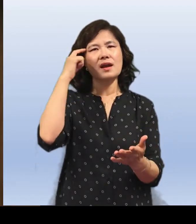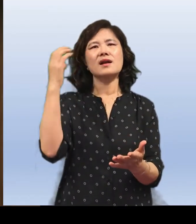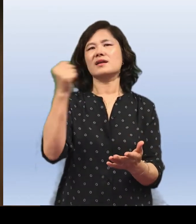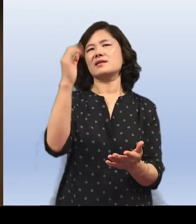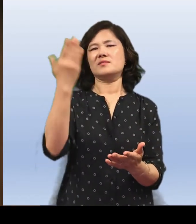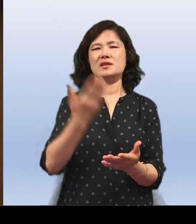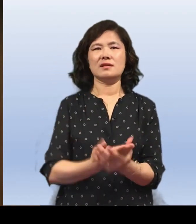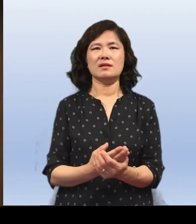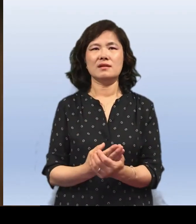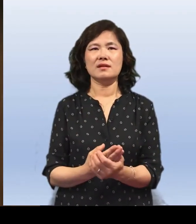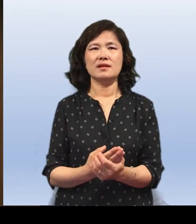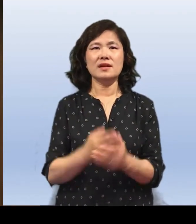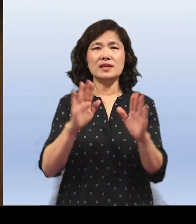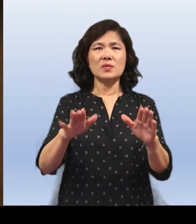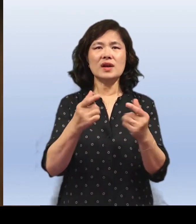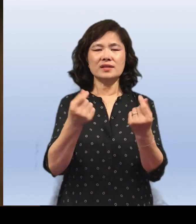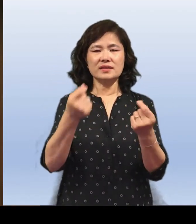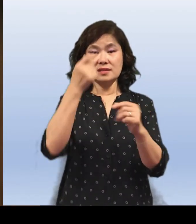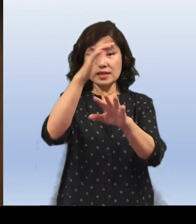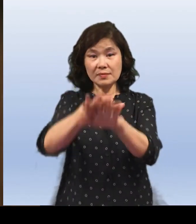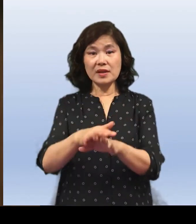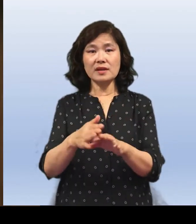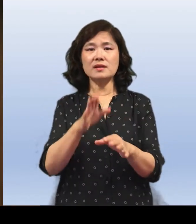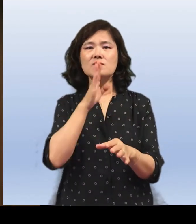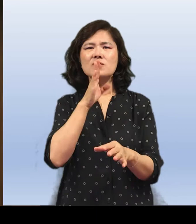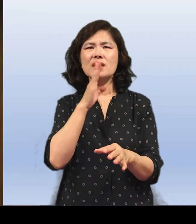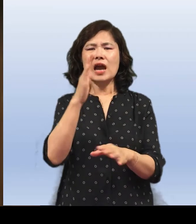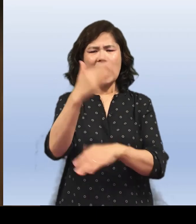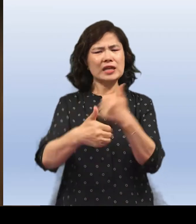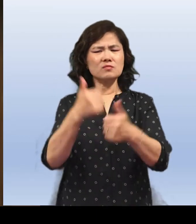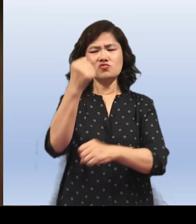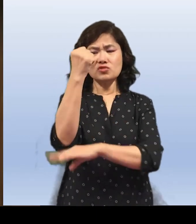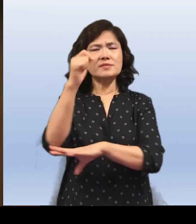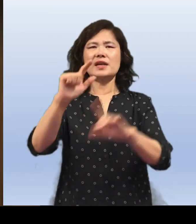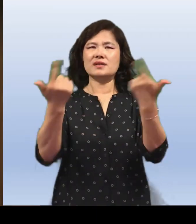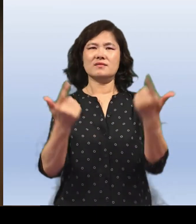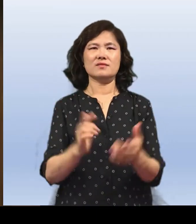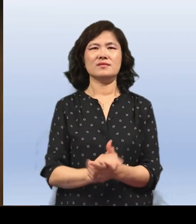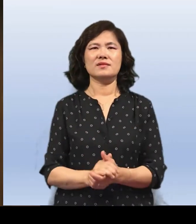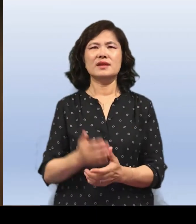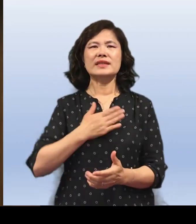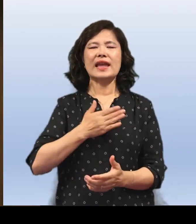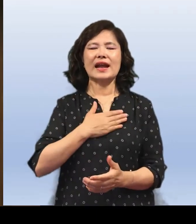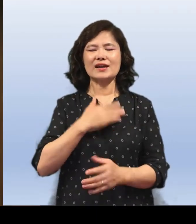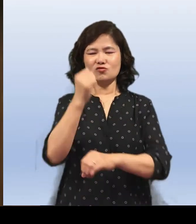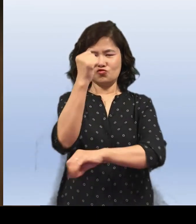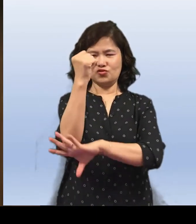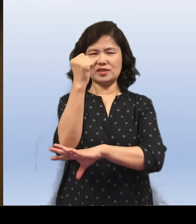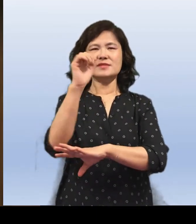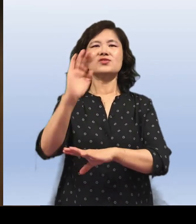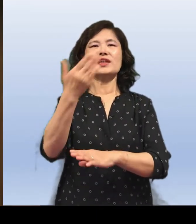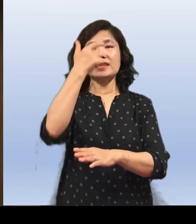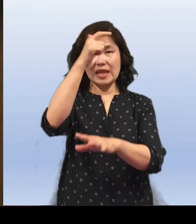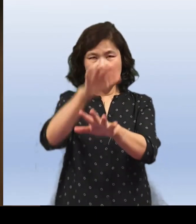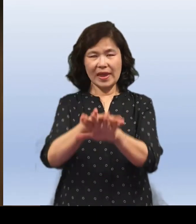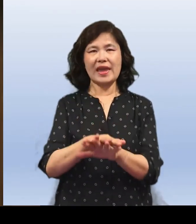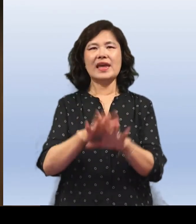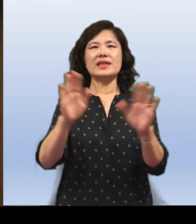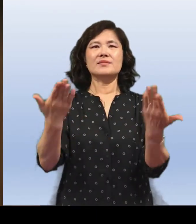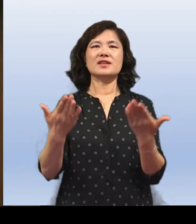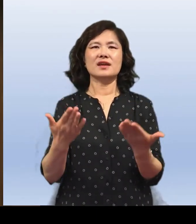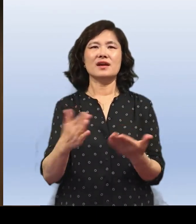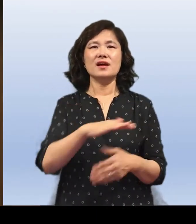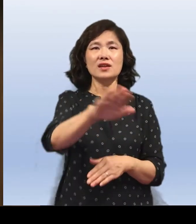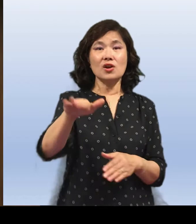되었습니다. 여러분, 이런 예배의 특징은 하나님 중심이 아니라 내가 중심이 된 예배입니다.